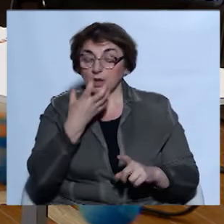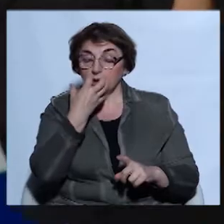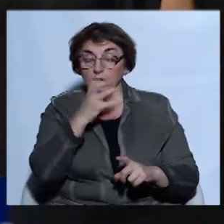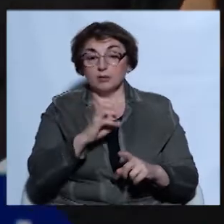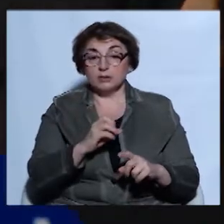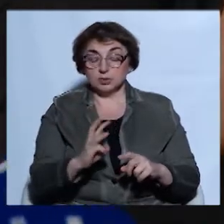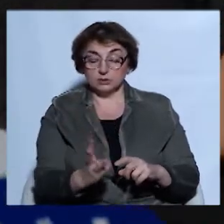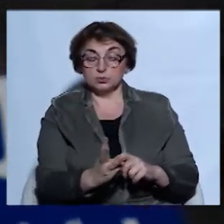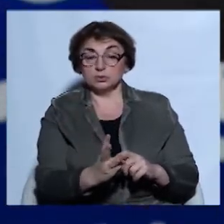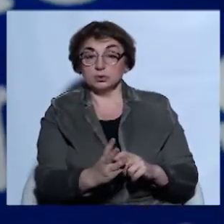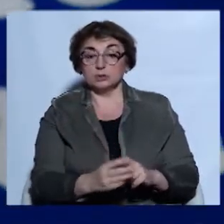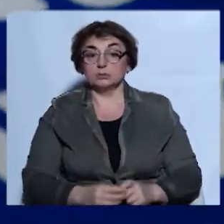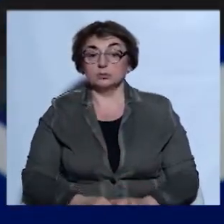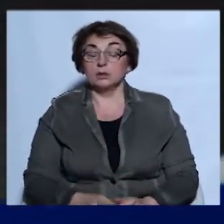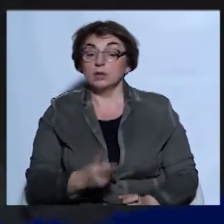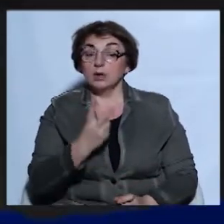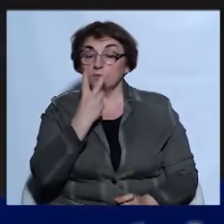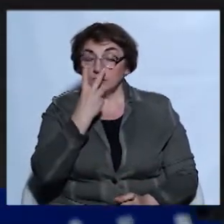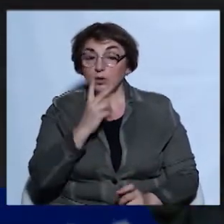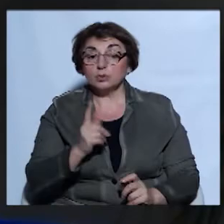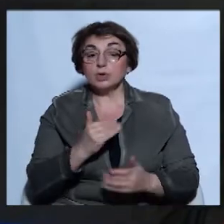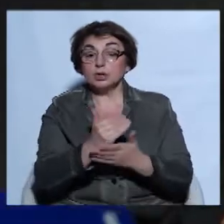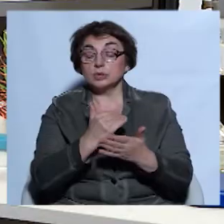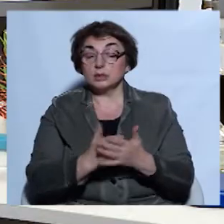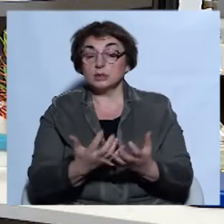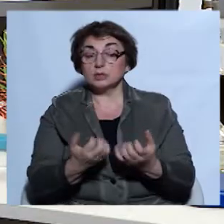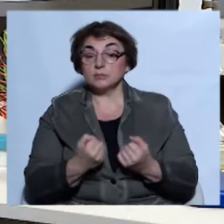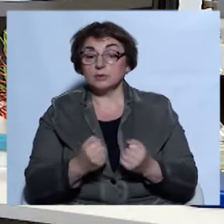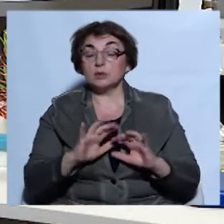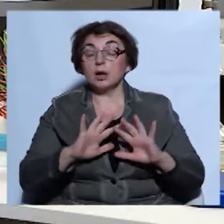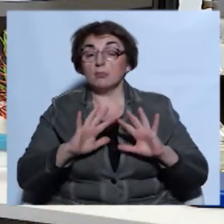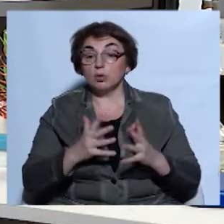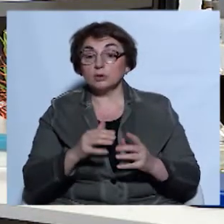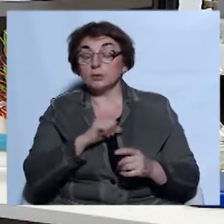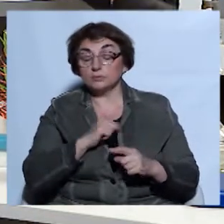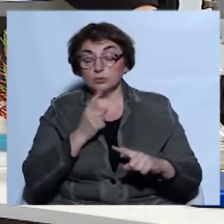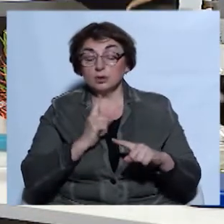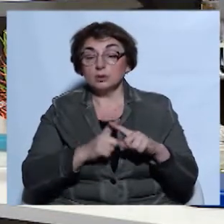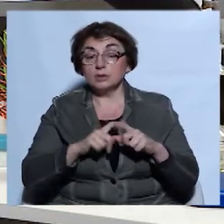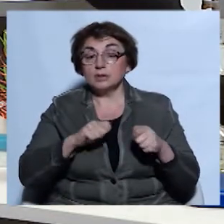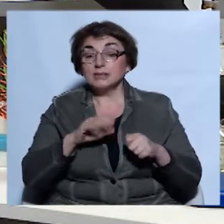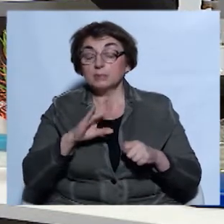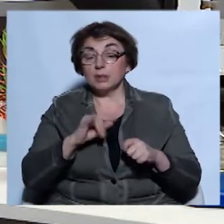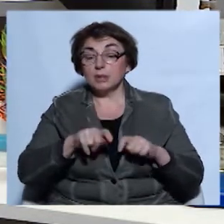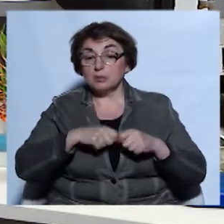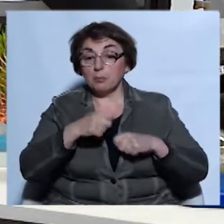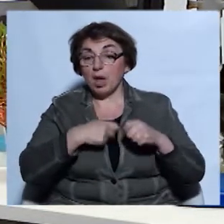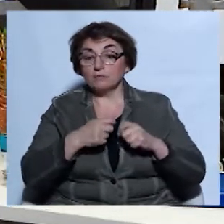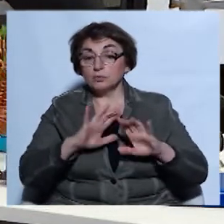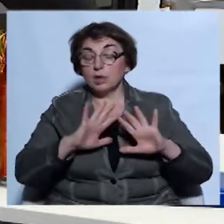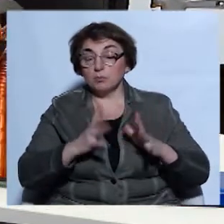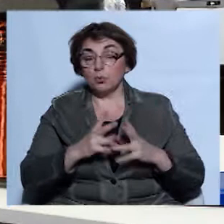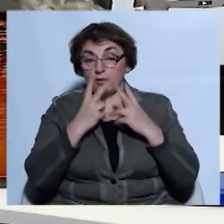და გავაცხელოთ სპირტქურაზე. ნახოთ რა მოხდება და რა დაემართება ჩვენს